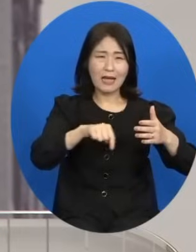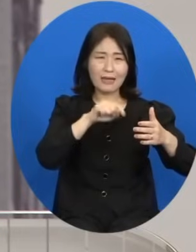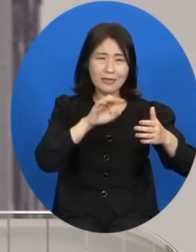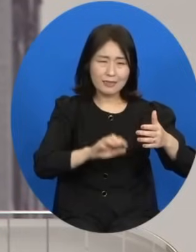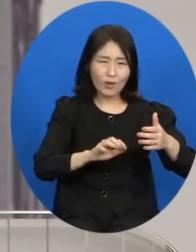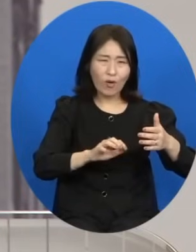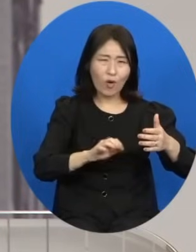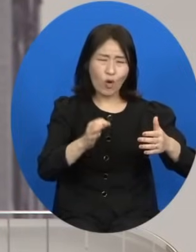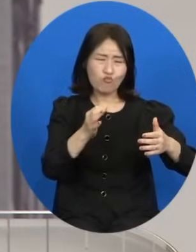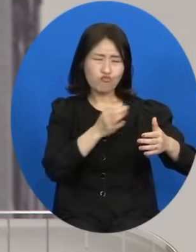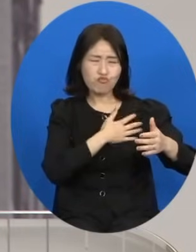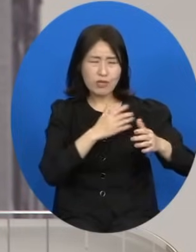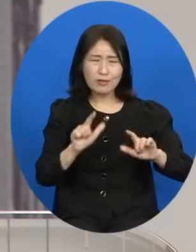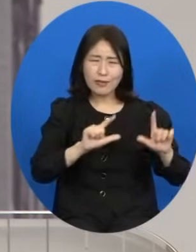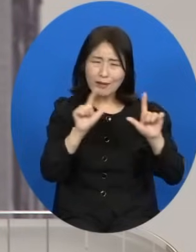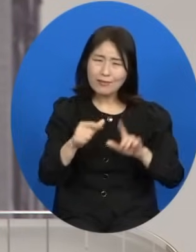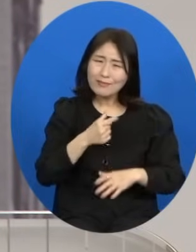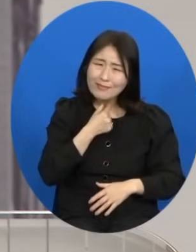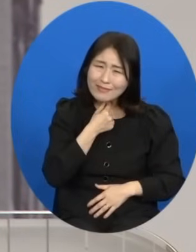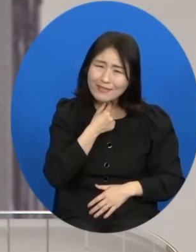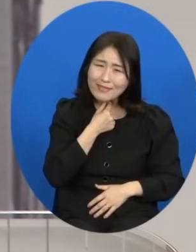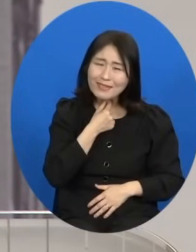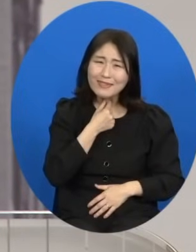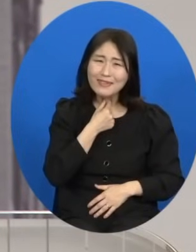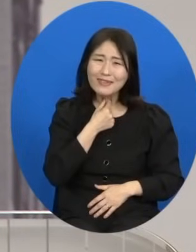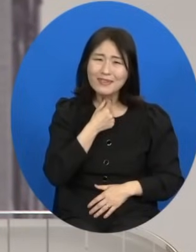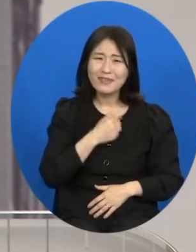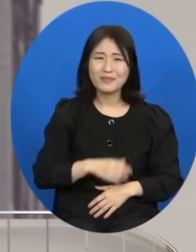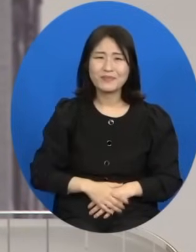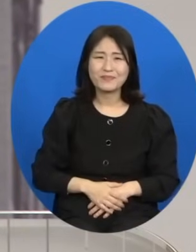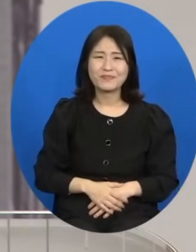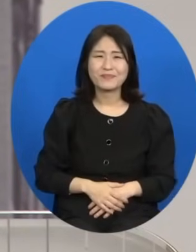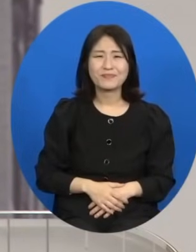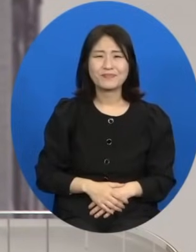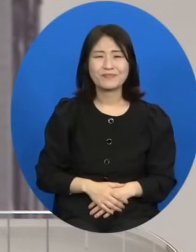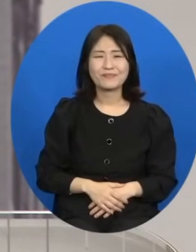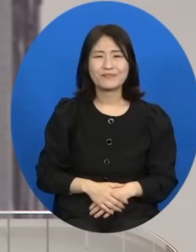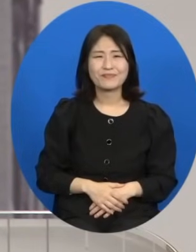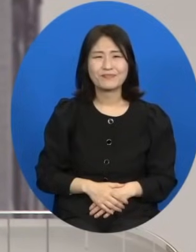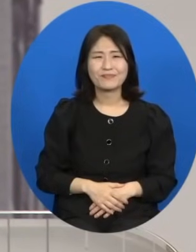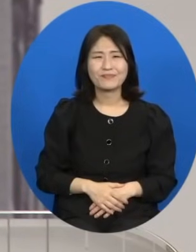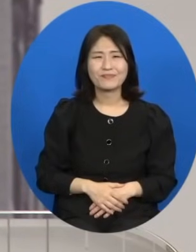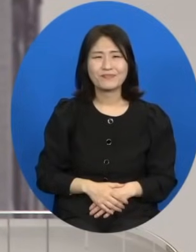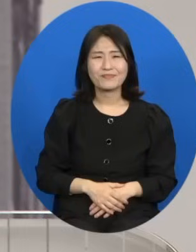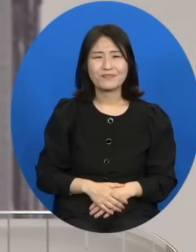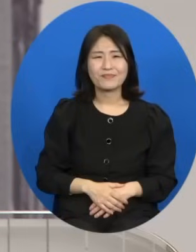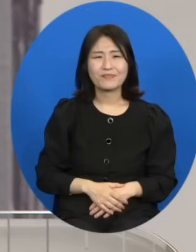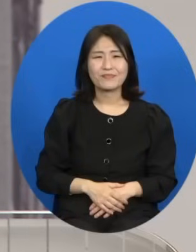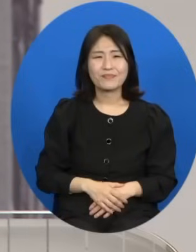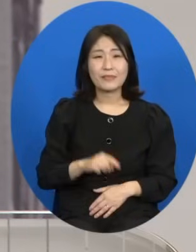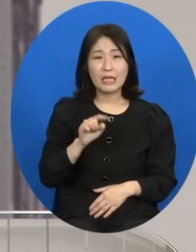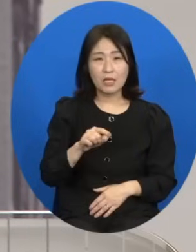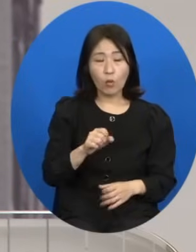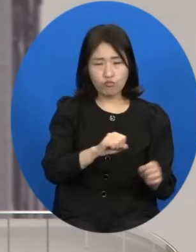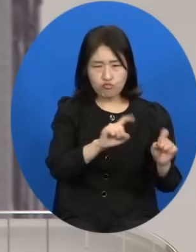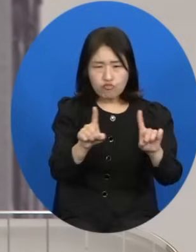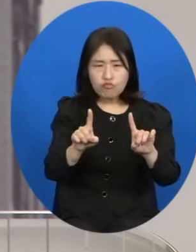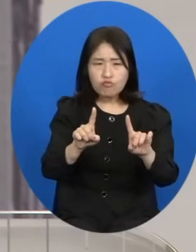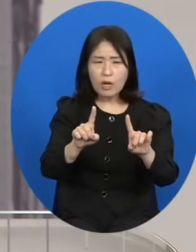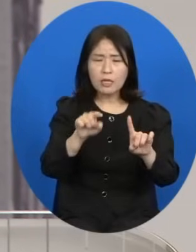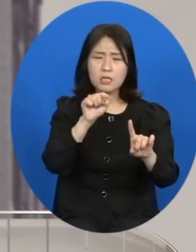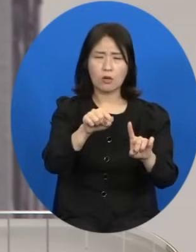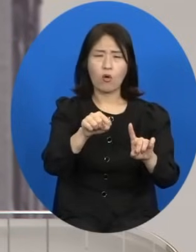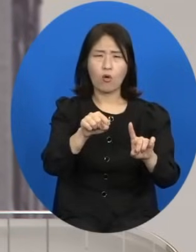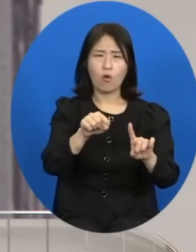실망 여러분 혹시 그런 분 없겠지만데 여러분 이것이 얼마나 큰 복인지